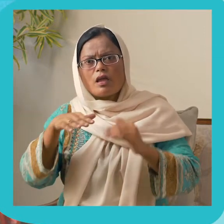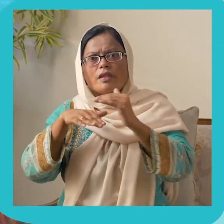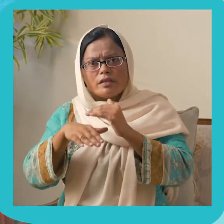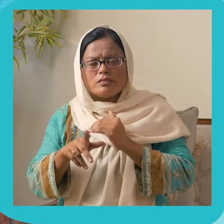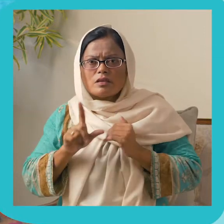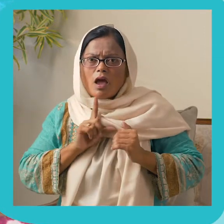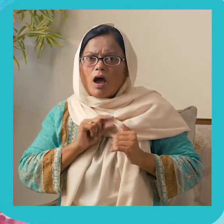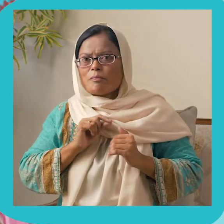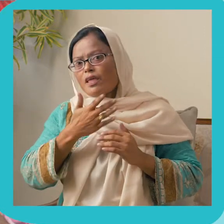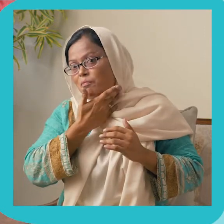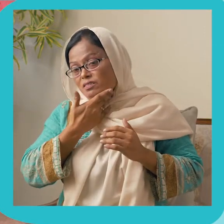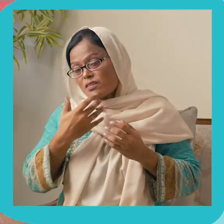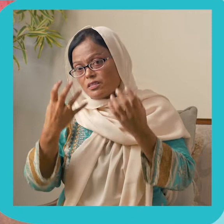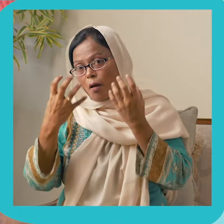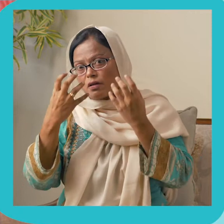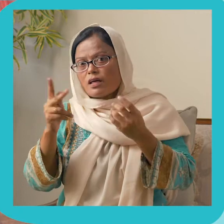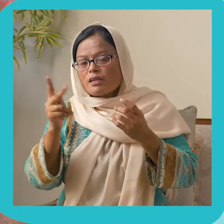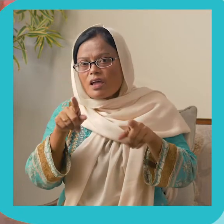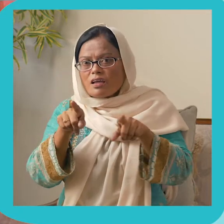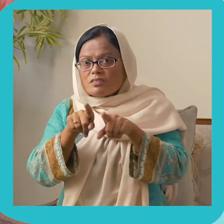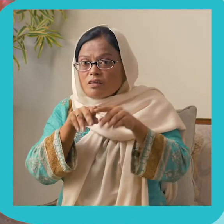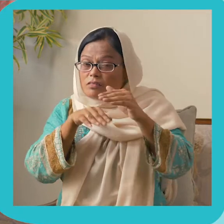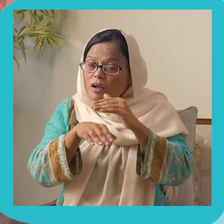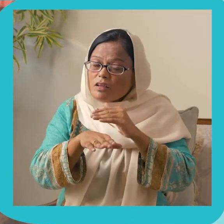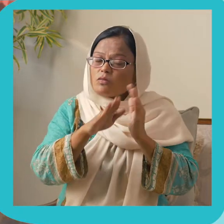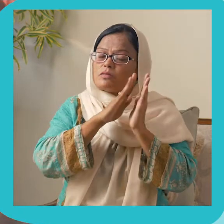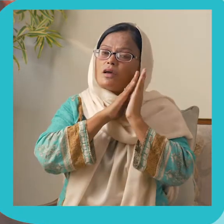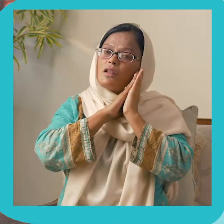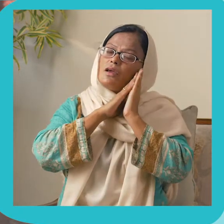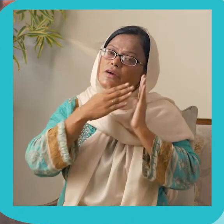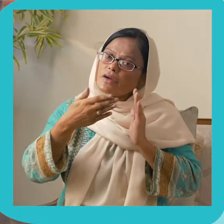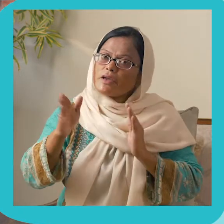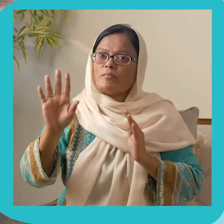नीचे अपने पसंदीदा पत्थर के पास घुस कर लेट गया।